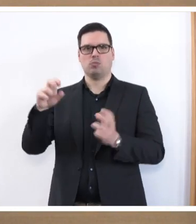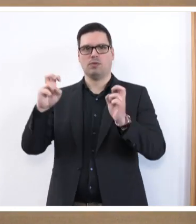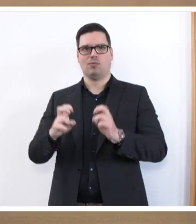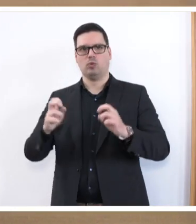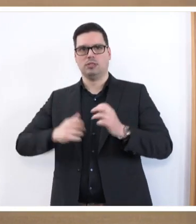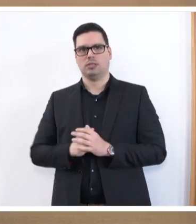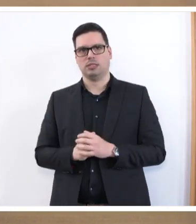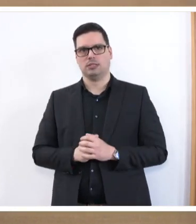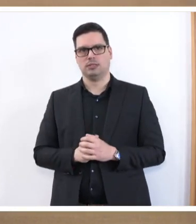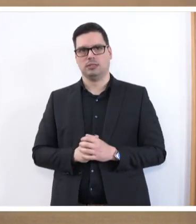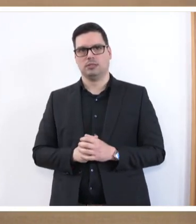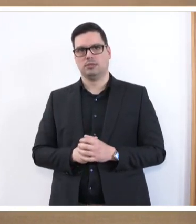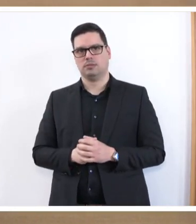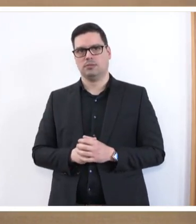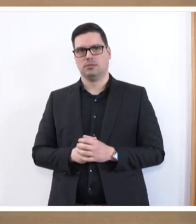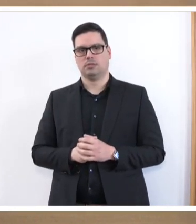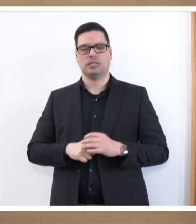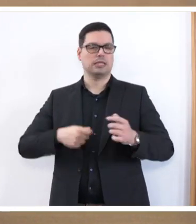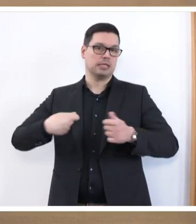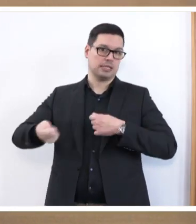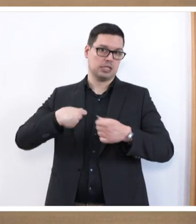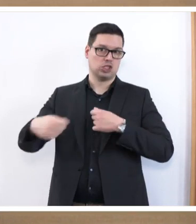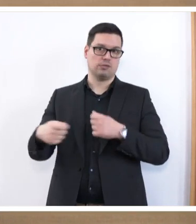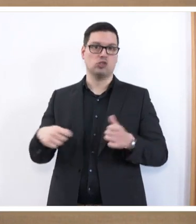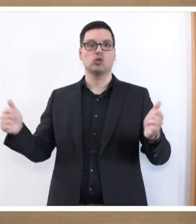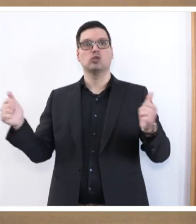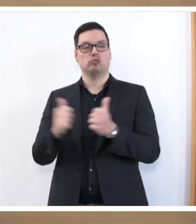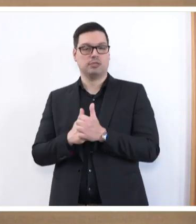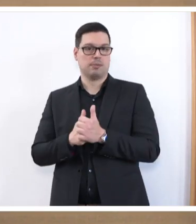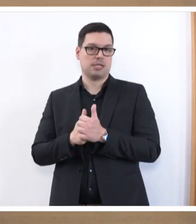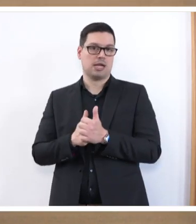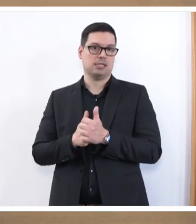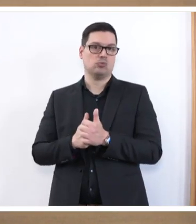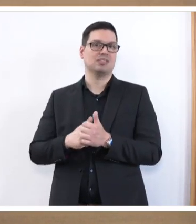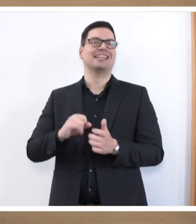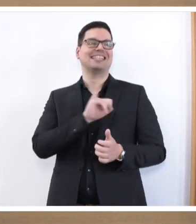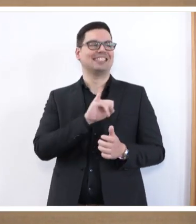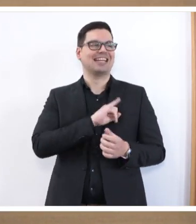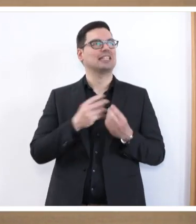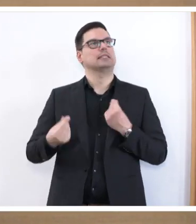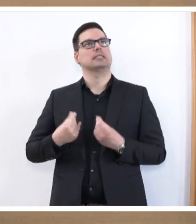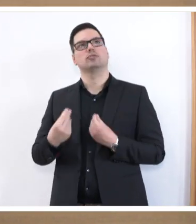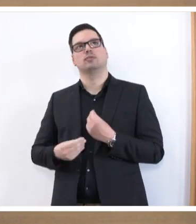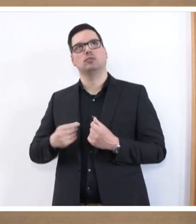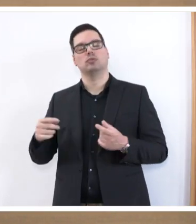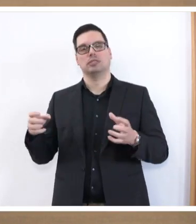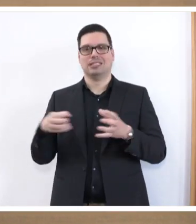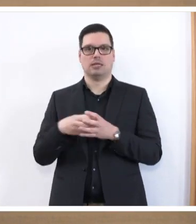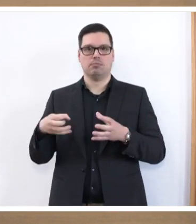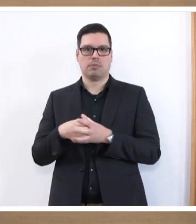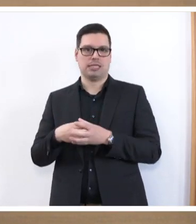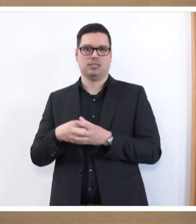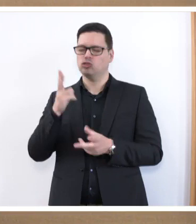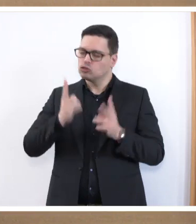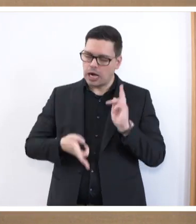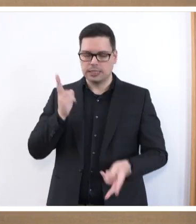vertreten werden. Das würde dem gesellschaftlichen Zusammenhalt und auch dem Identitätsgefühl in der Gemeinde extrem